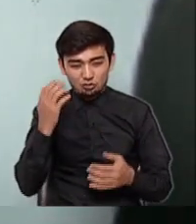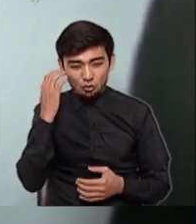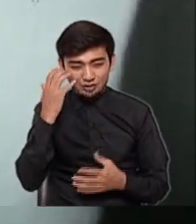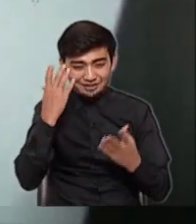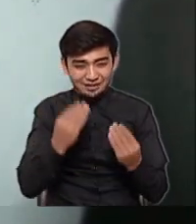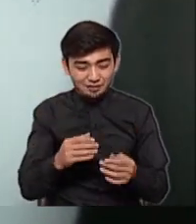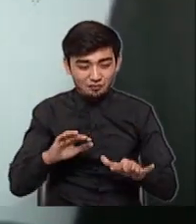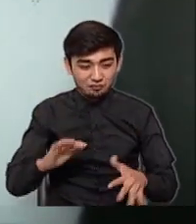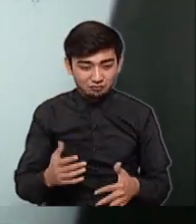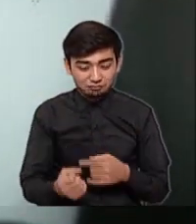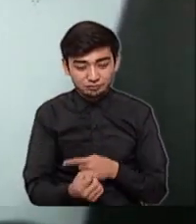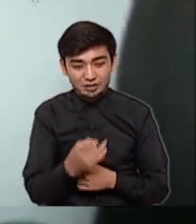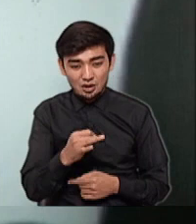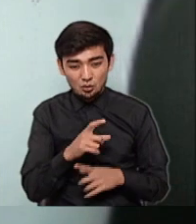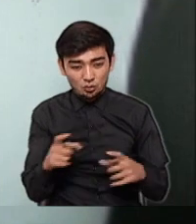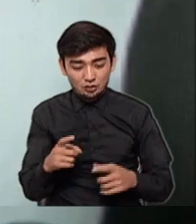складные